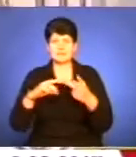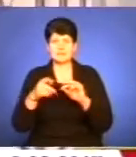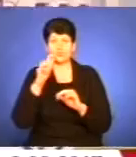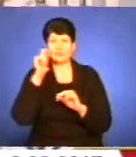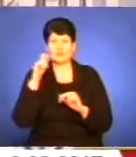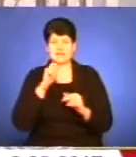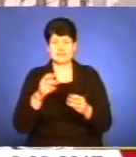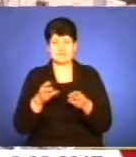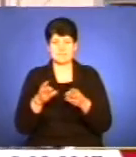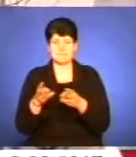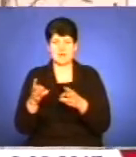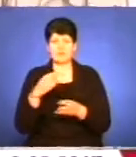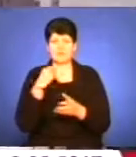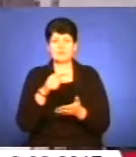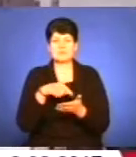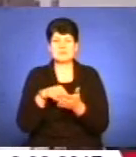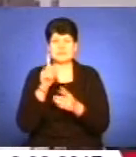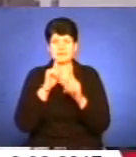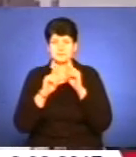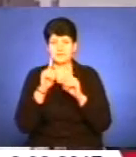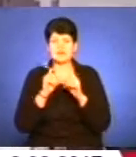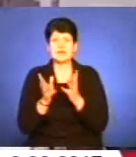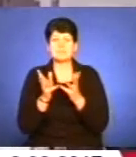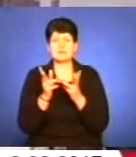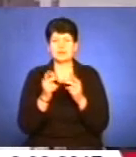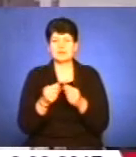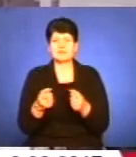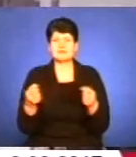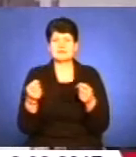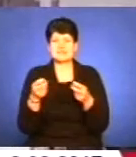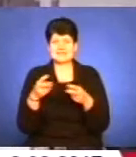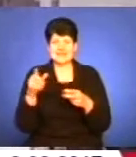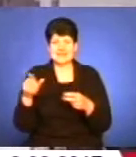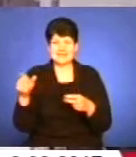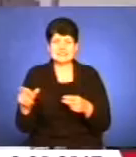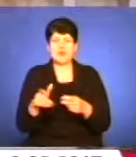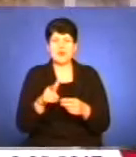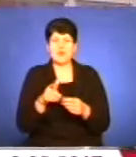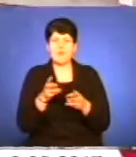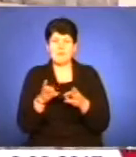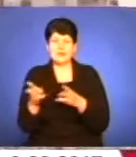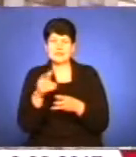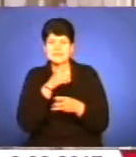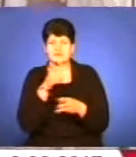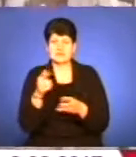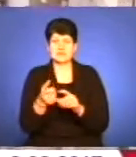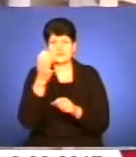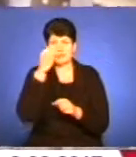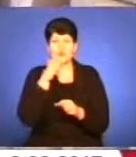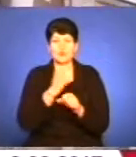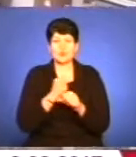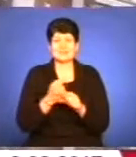українським паливом, кажуть у міській раді. За підрахунками спеціалістів, за опалювальний сезон, завдяки роботі цих